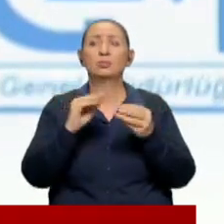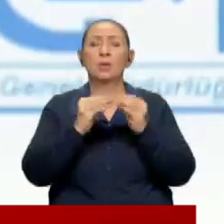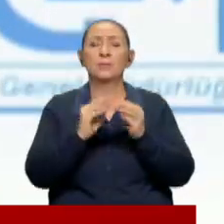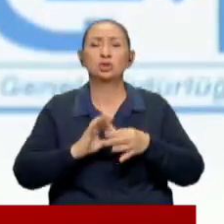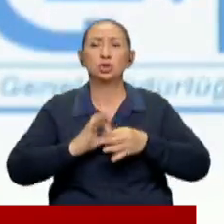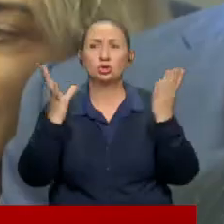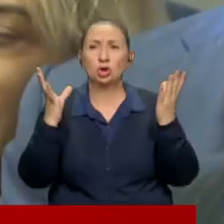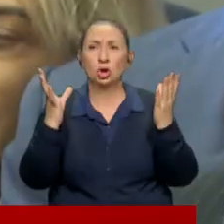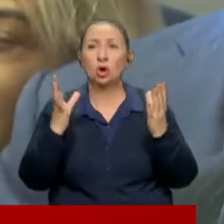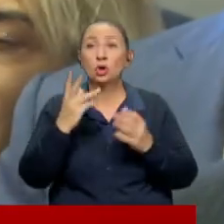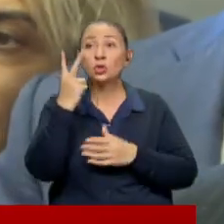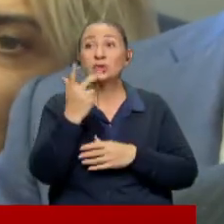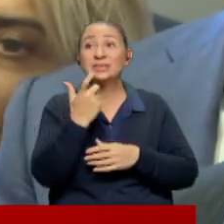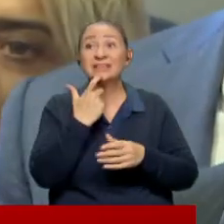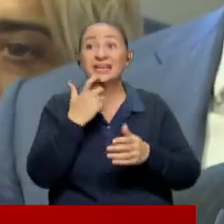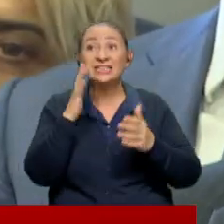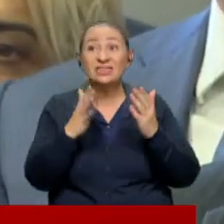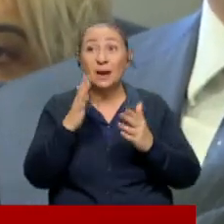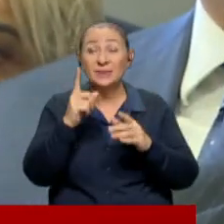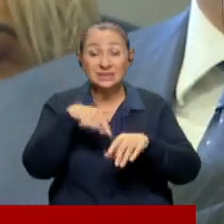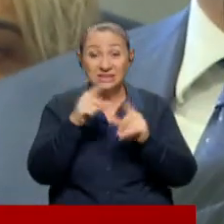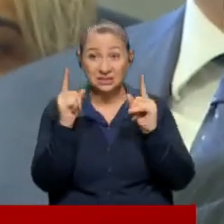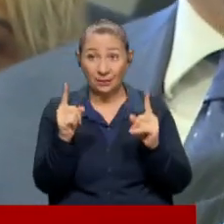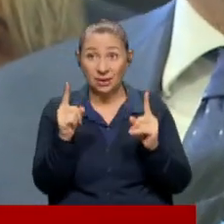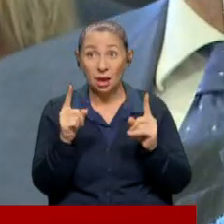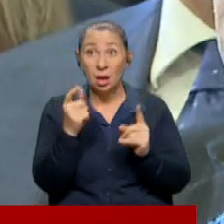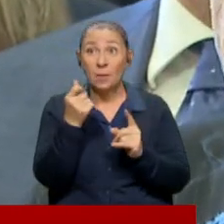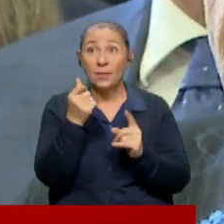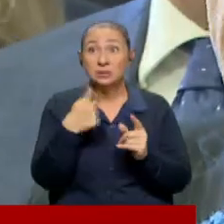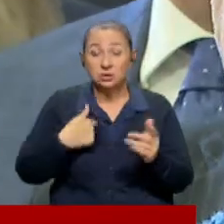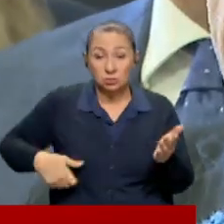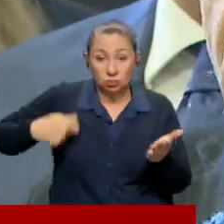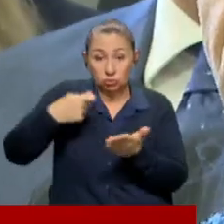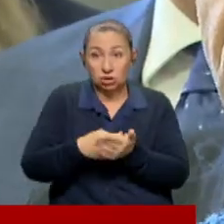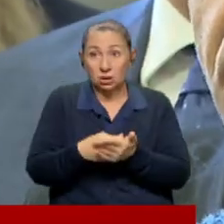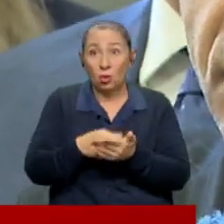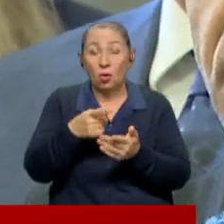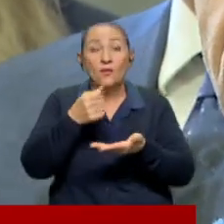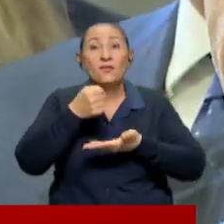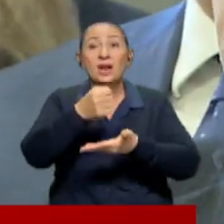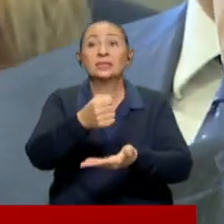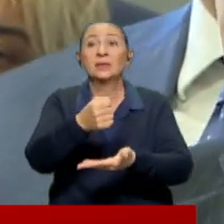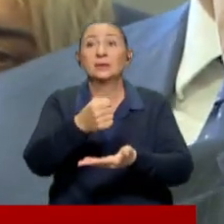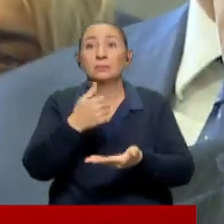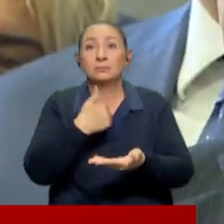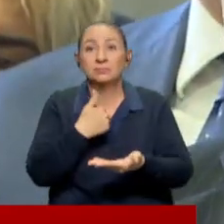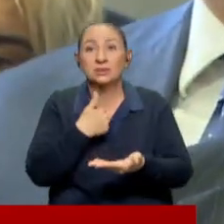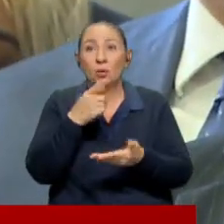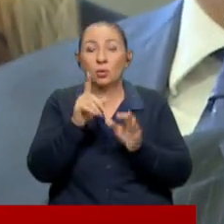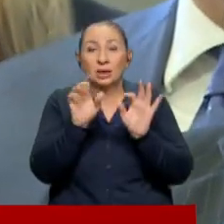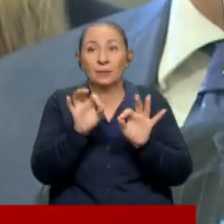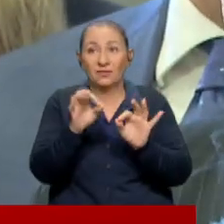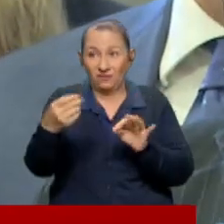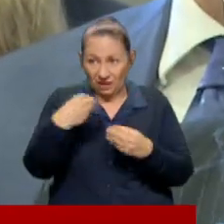sorunları çözüyor. 3 sene civarında bir zaman diliminde parası bizden çıkacak. O finansman bize o